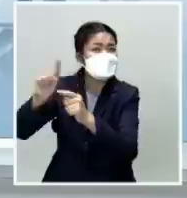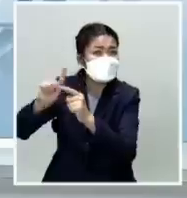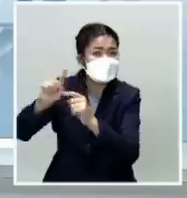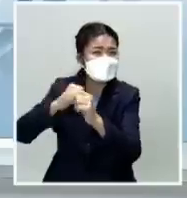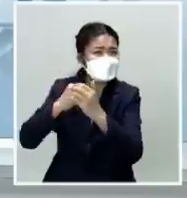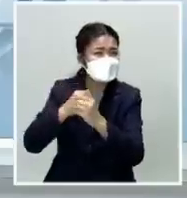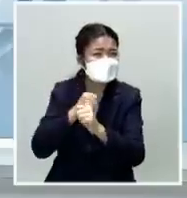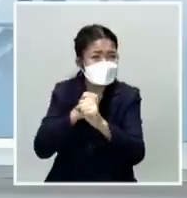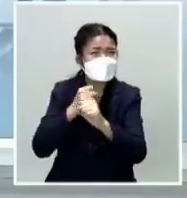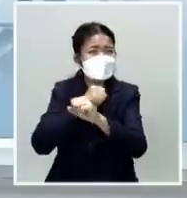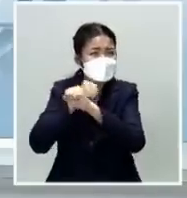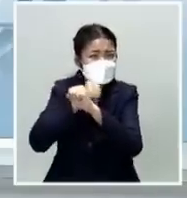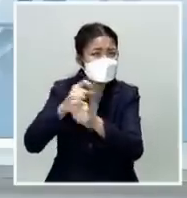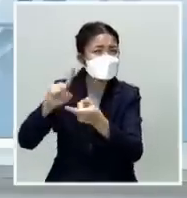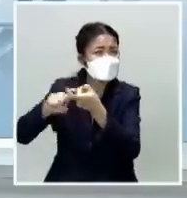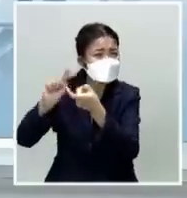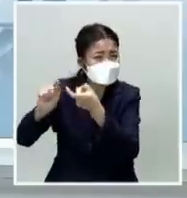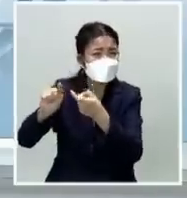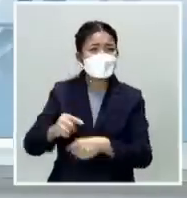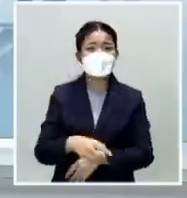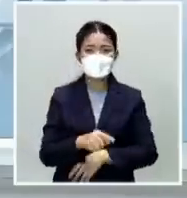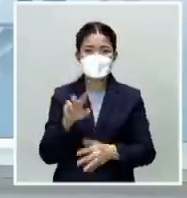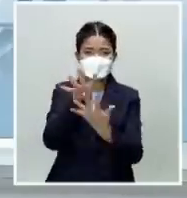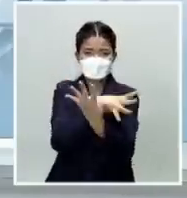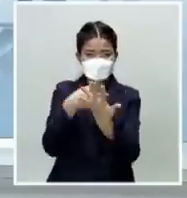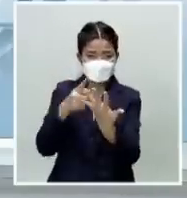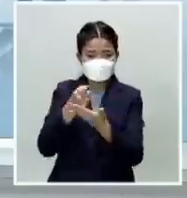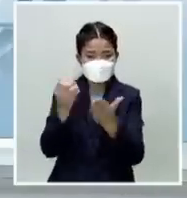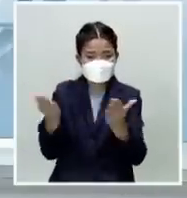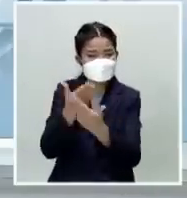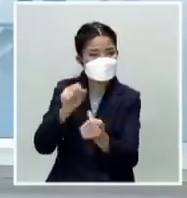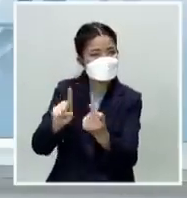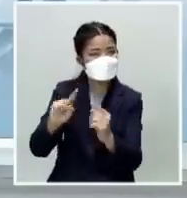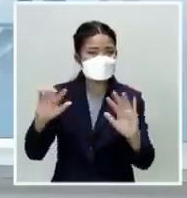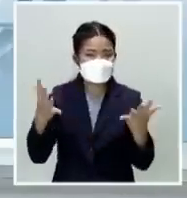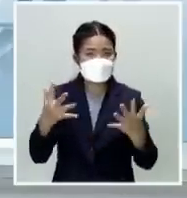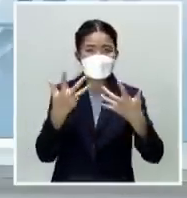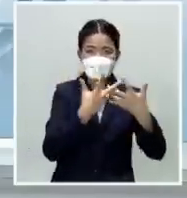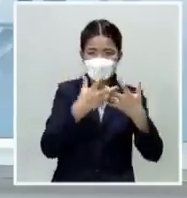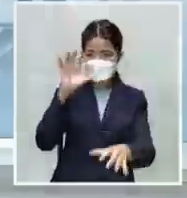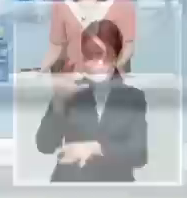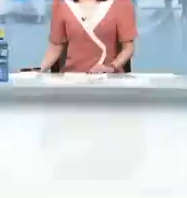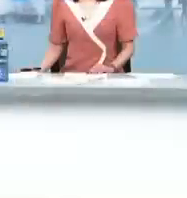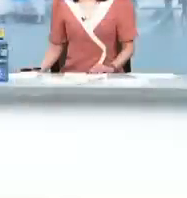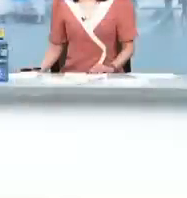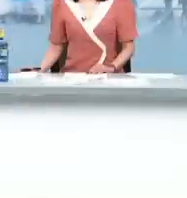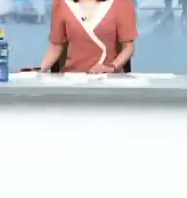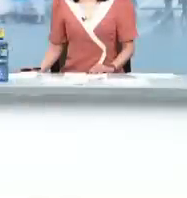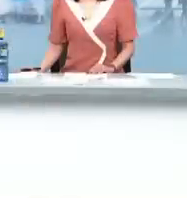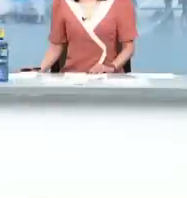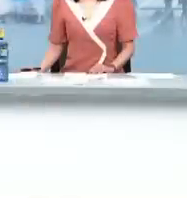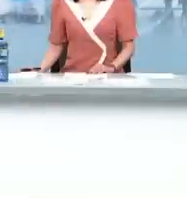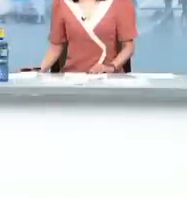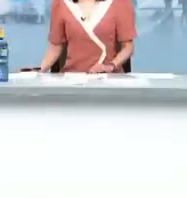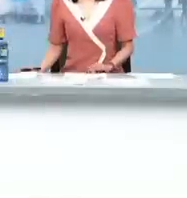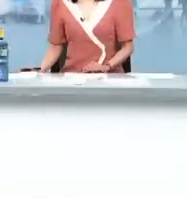ก็มีการบอกว่าจะใช้มาตรการคว่ำบาตรทางเศรษฐกิจล่าสุดนี้สหรัฐออกมาขู่อีกแล้วนะครับตกลงจะทำอะไรหากว่ารัสเซียนั้นบุกยู